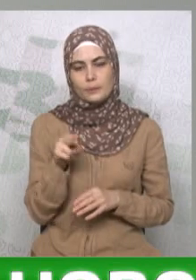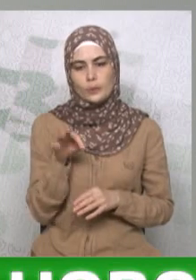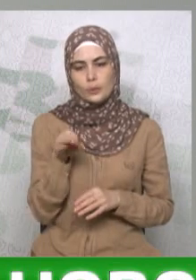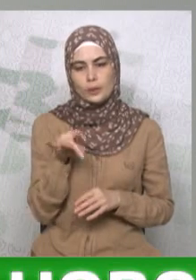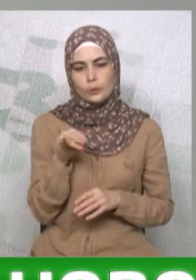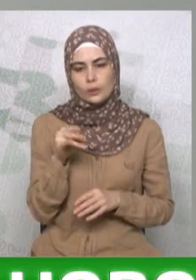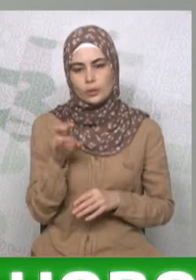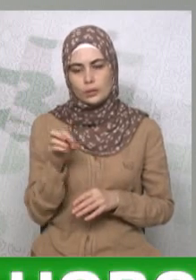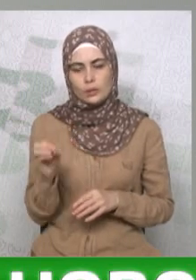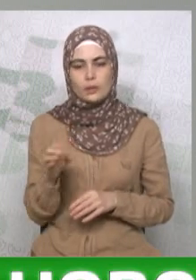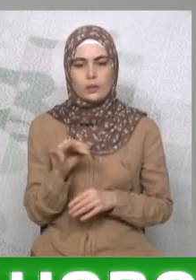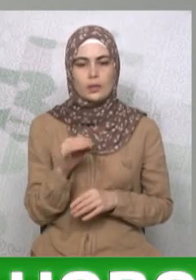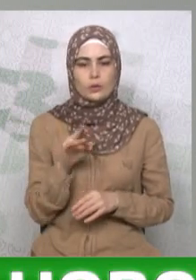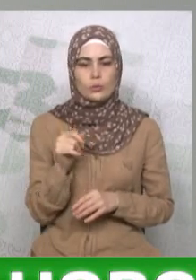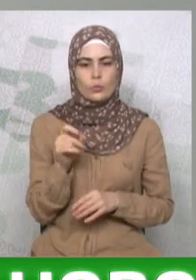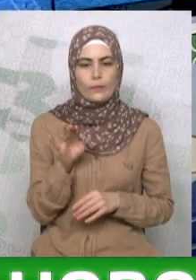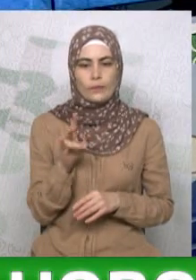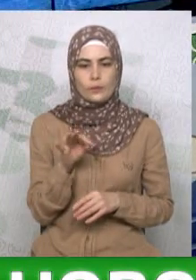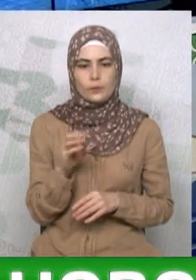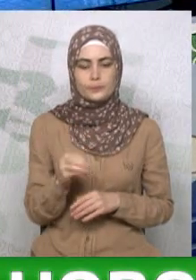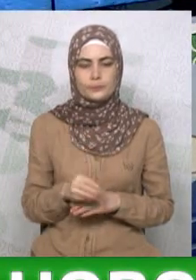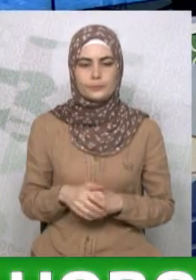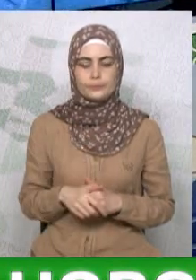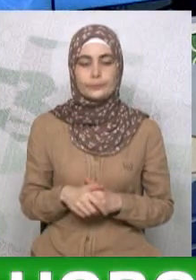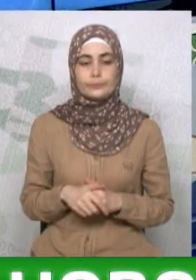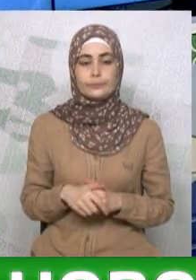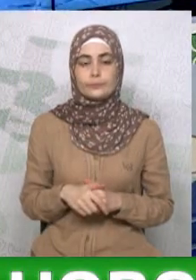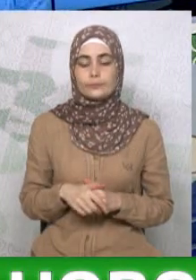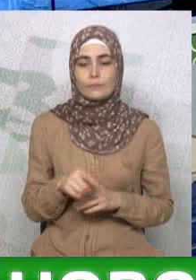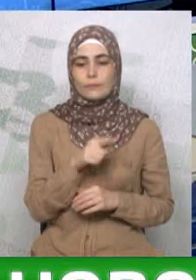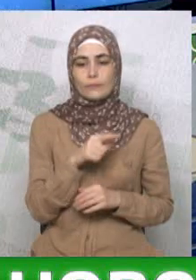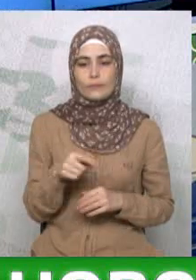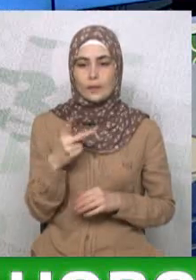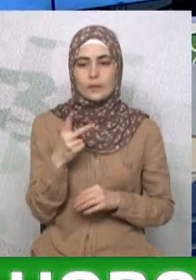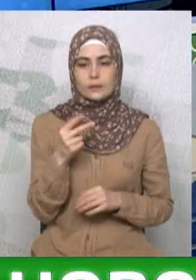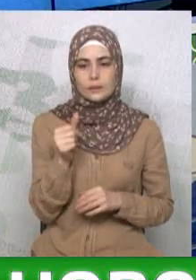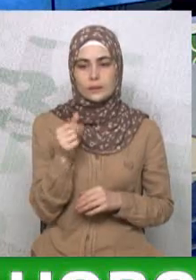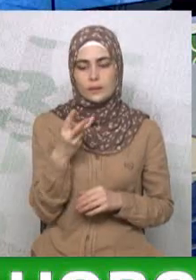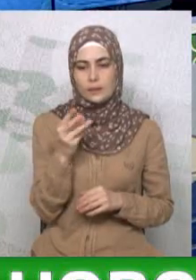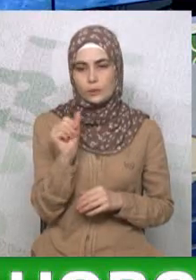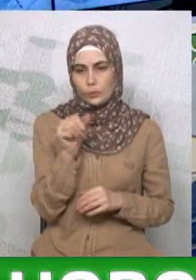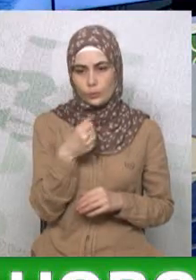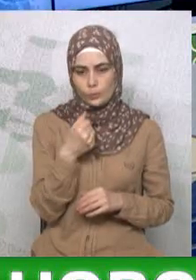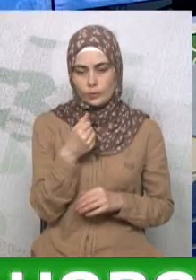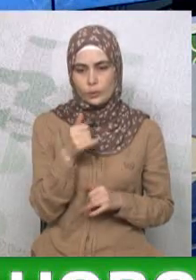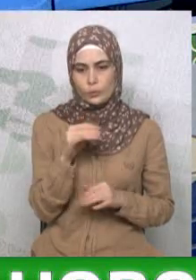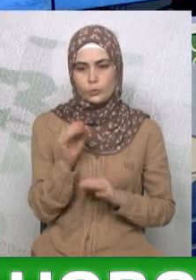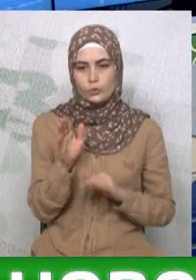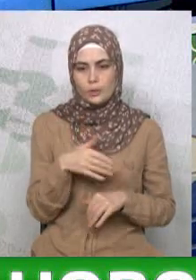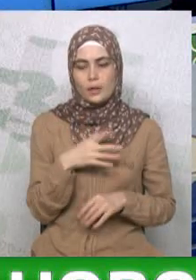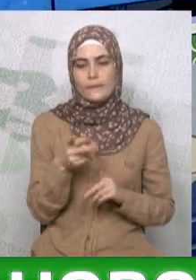духовное. Залина Исраиловна, первое полугодие позади, итоги подведены. Помимо озвученных, какие планы на второе